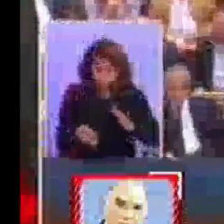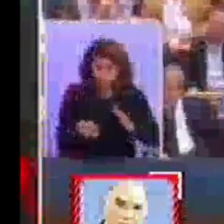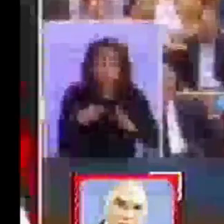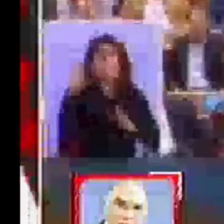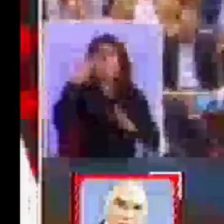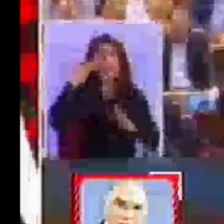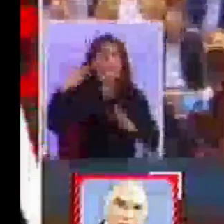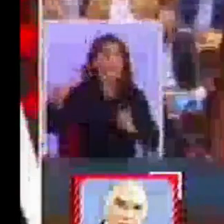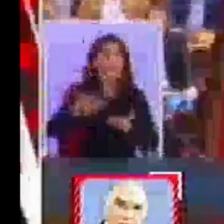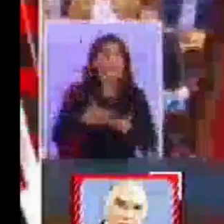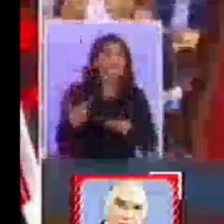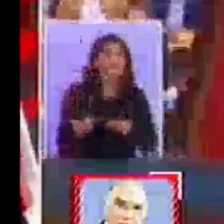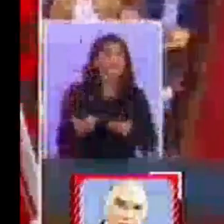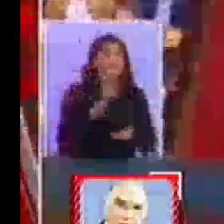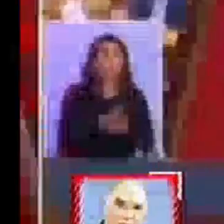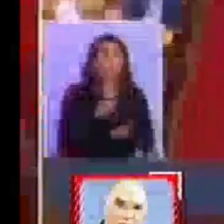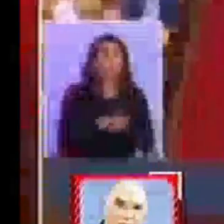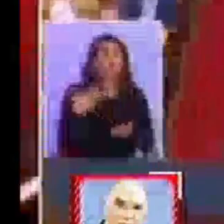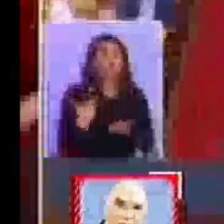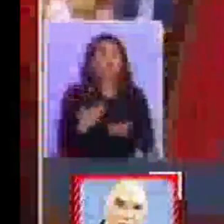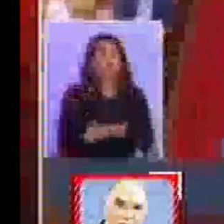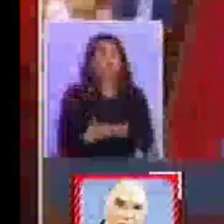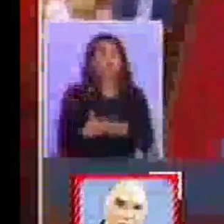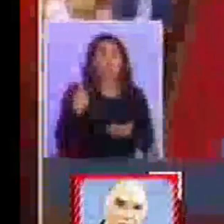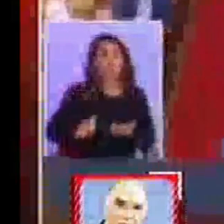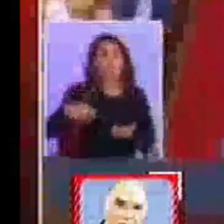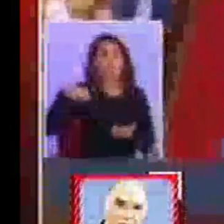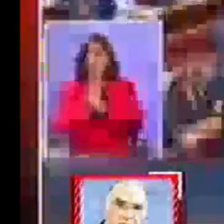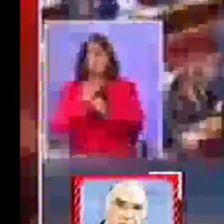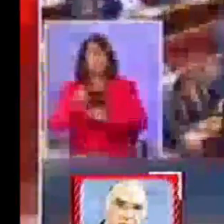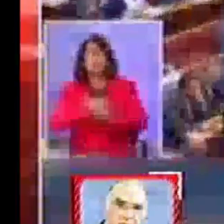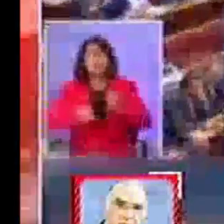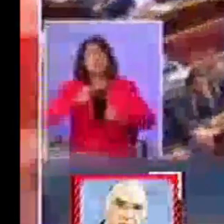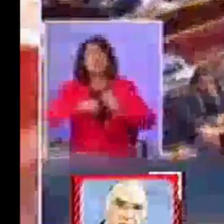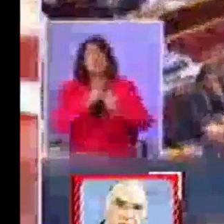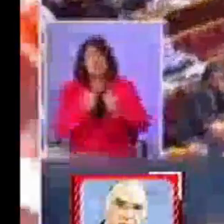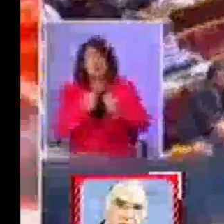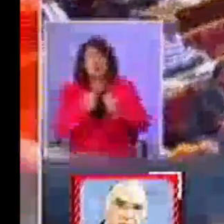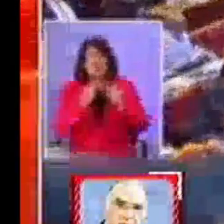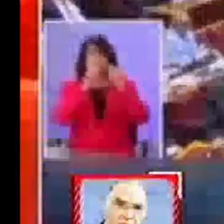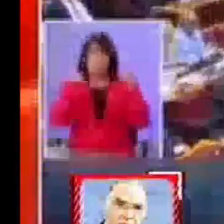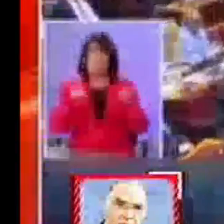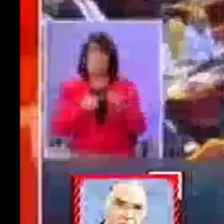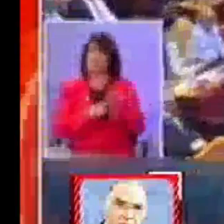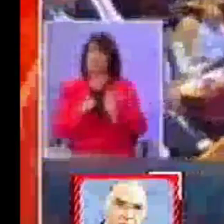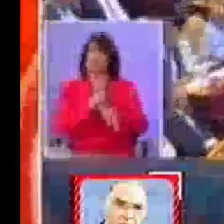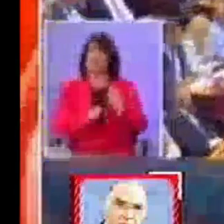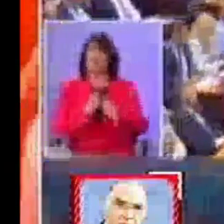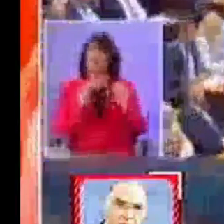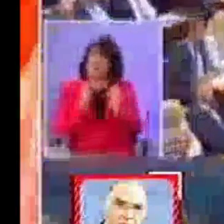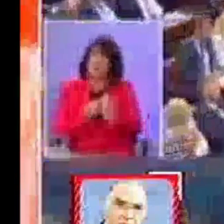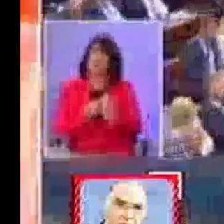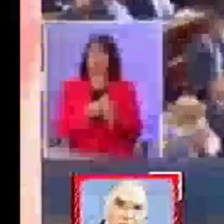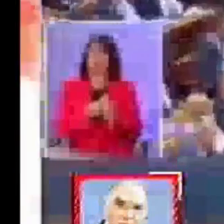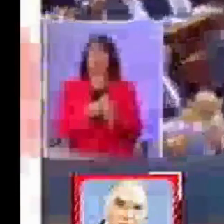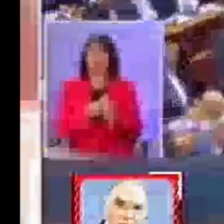Ναι. Λοιπόν, γιατί υπάρχουν κλειδονισμοί αρκετοί και στη δικιά σας την πλευρά, στο δικό σας το κόμμα, την